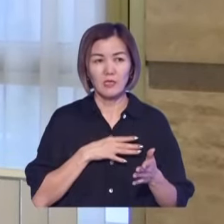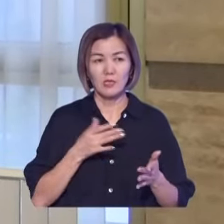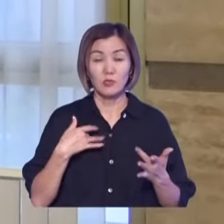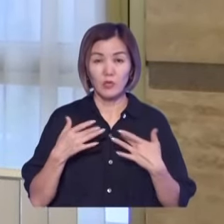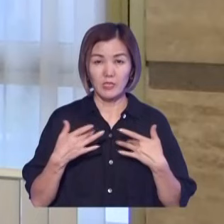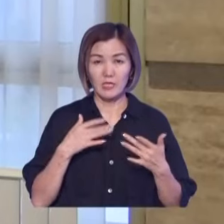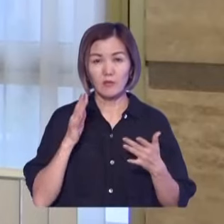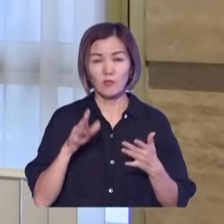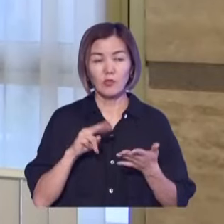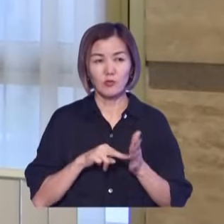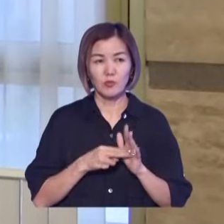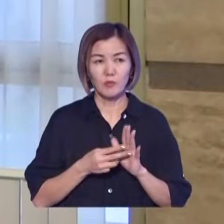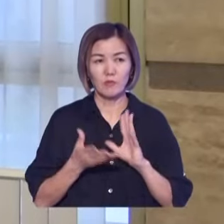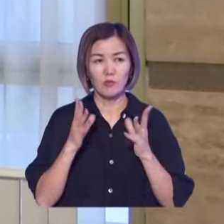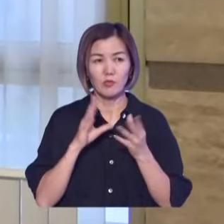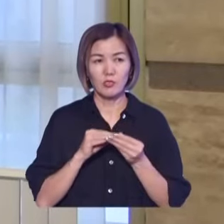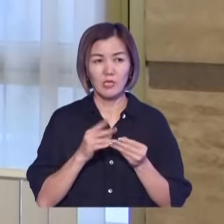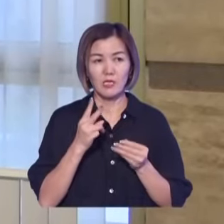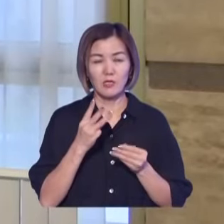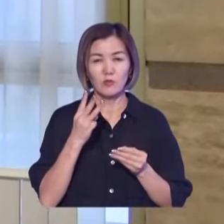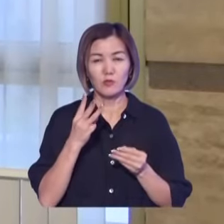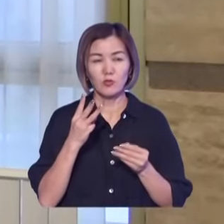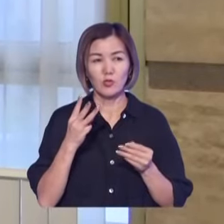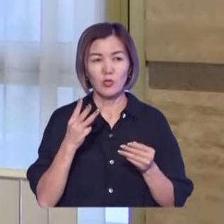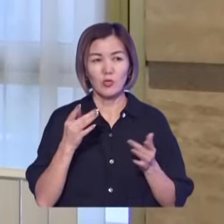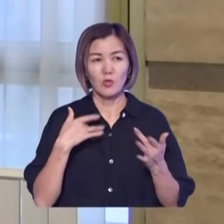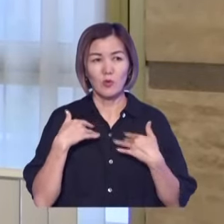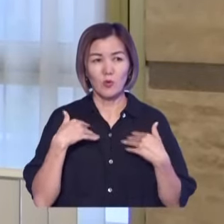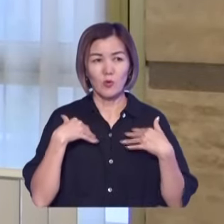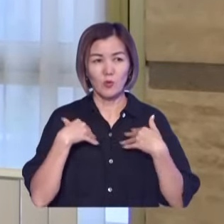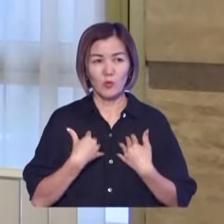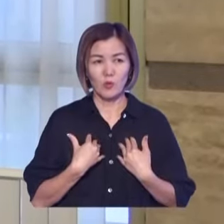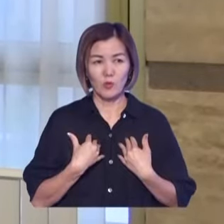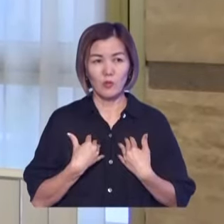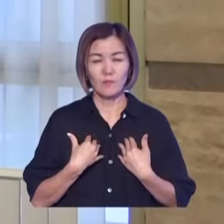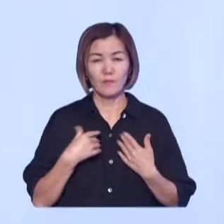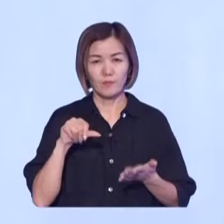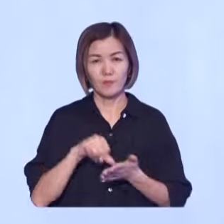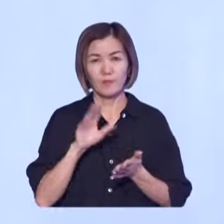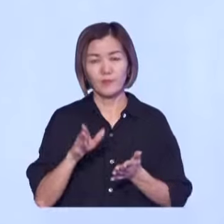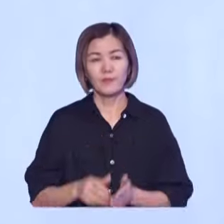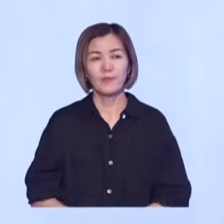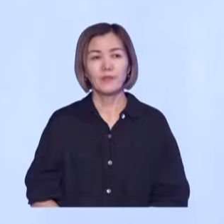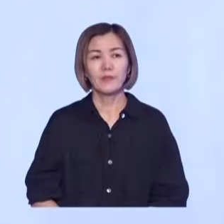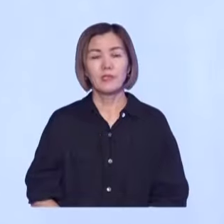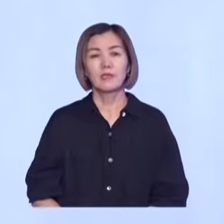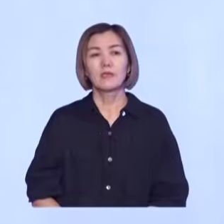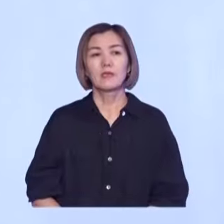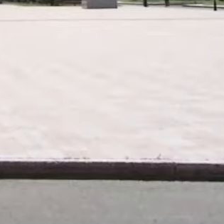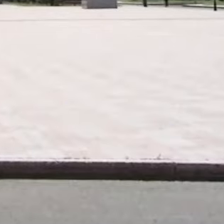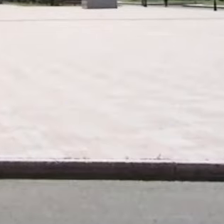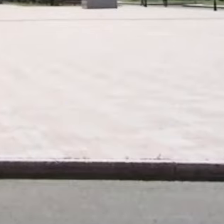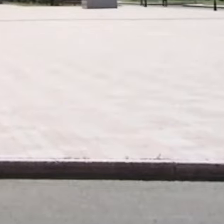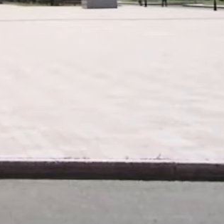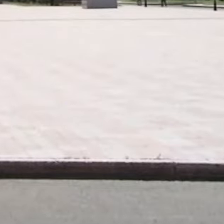Және де жоспар бойынша 2-3 қойылымды тағы да үлгереміз деген жоспарымыз бар. Ернұр Медет, Бағдаулет